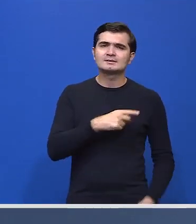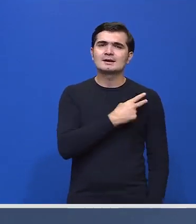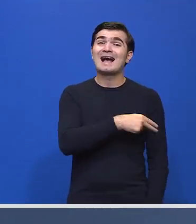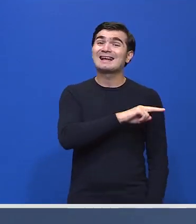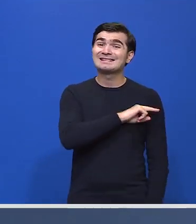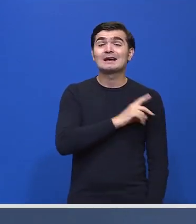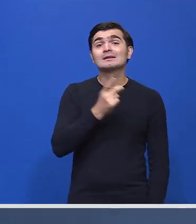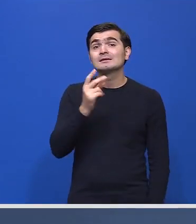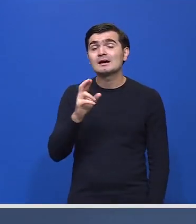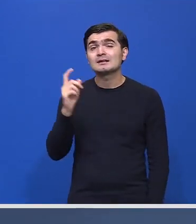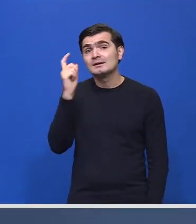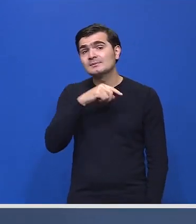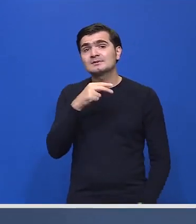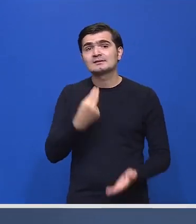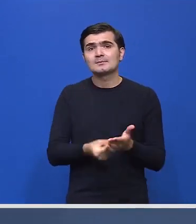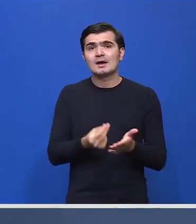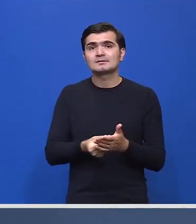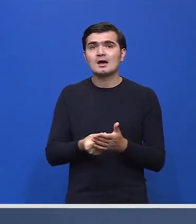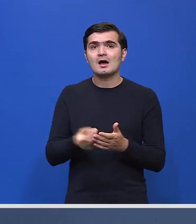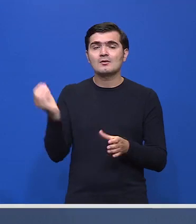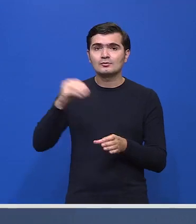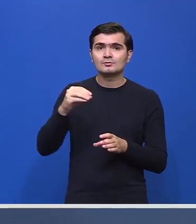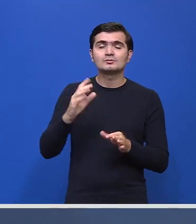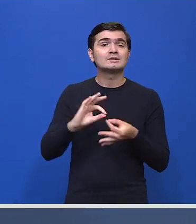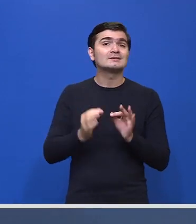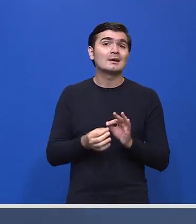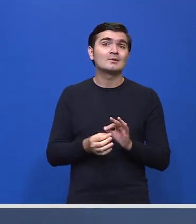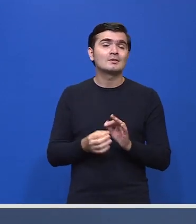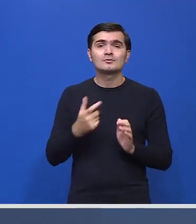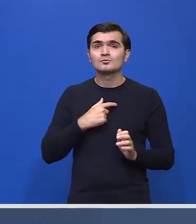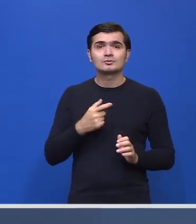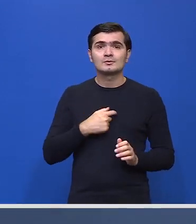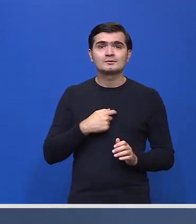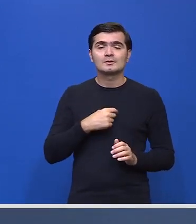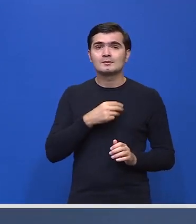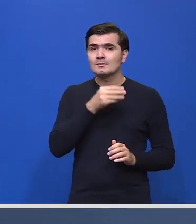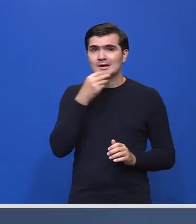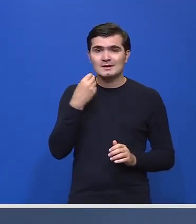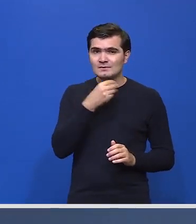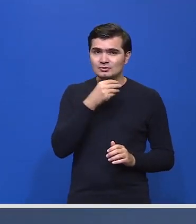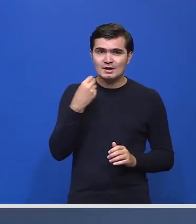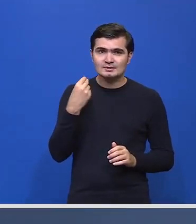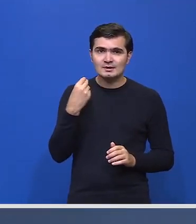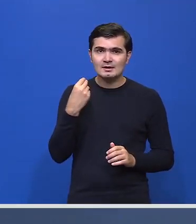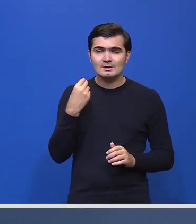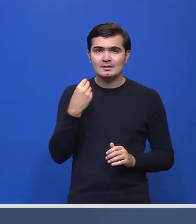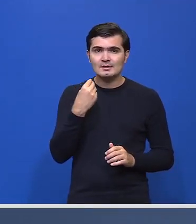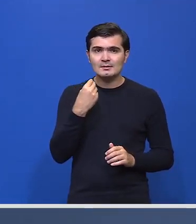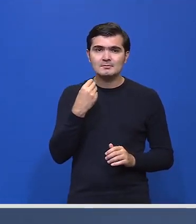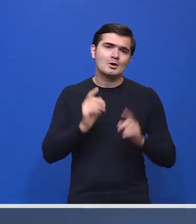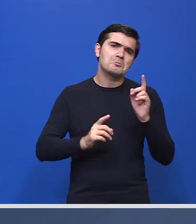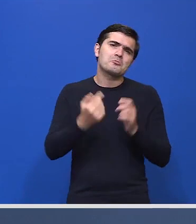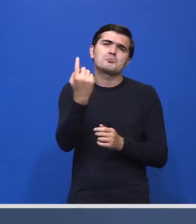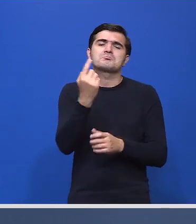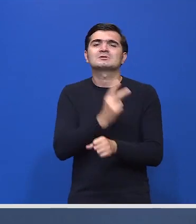această lipsă de plata contribuțiilor îi ducea în situația în care să beneficieze sau să nu beneficieze de un anumit